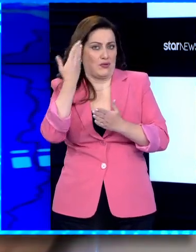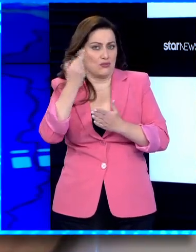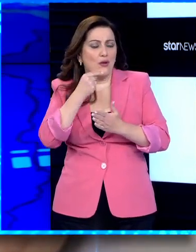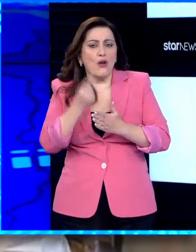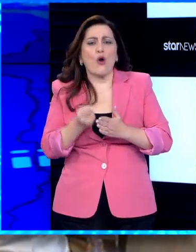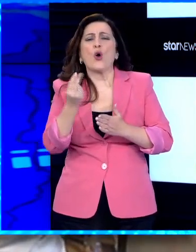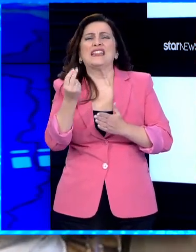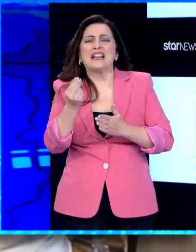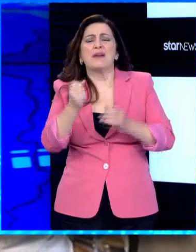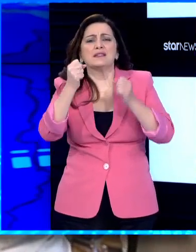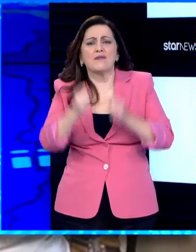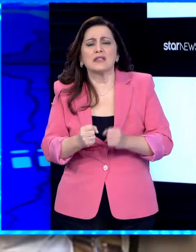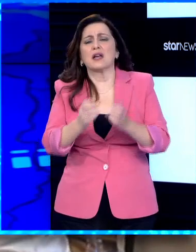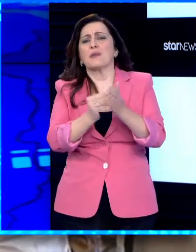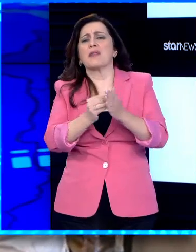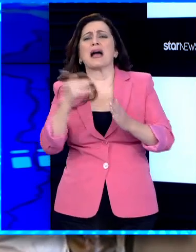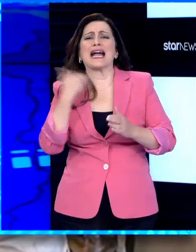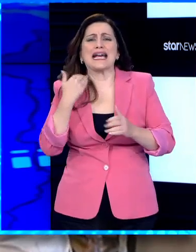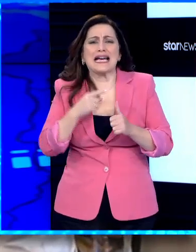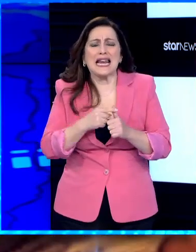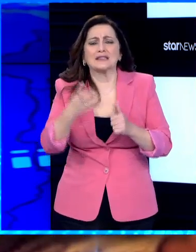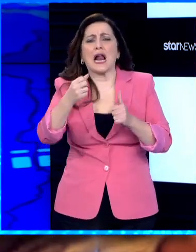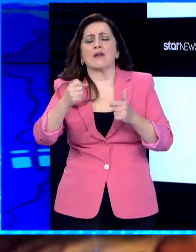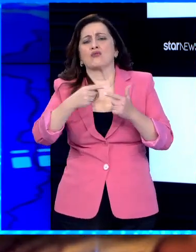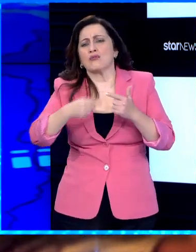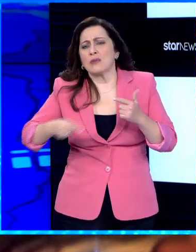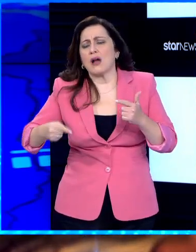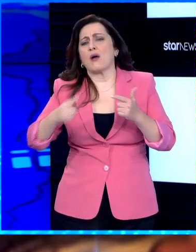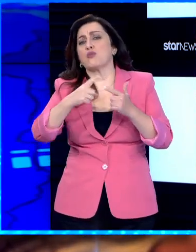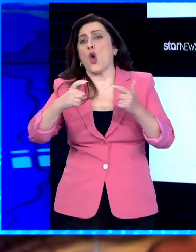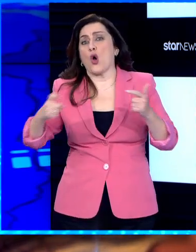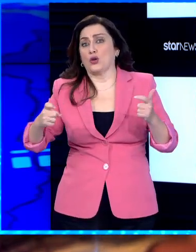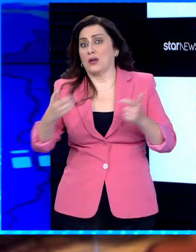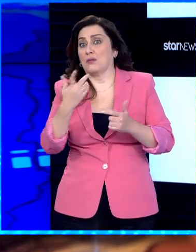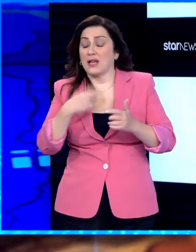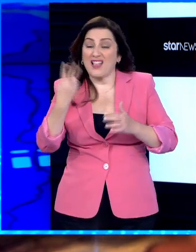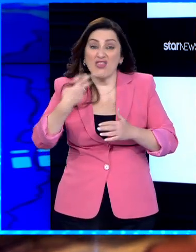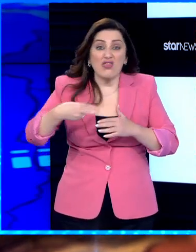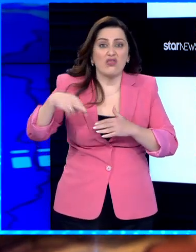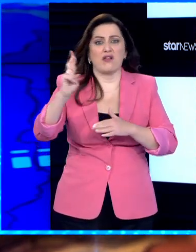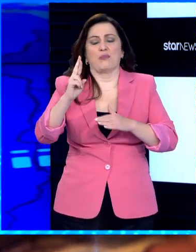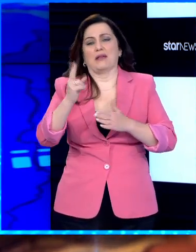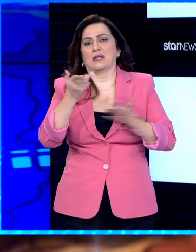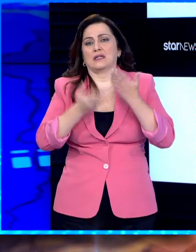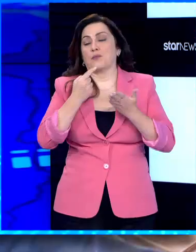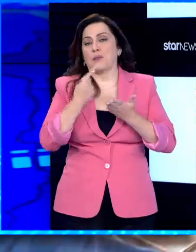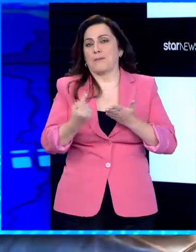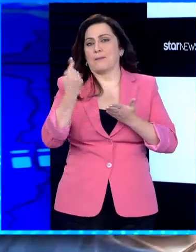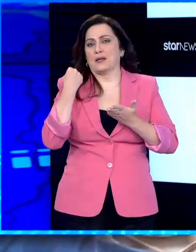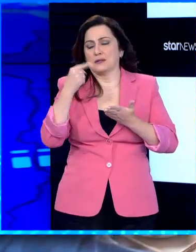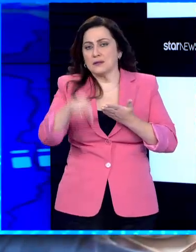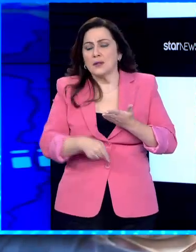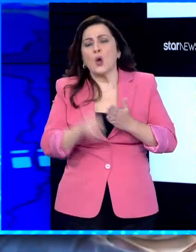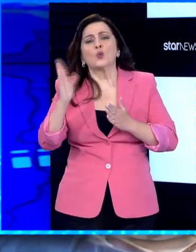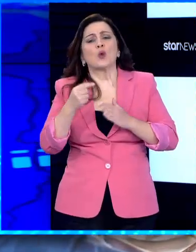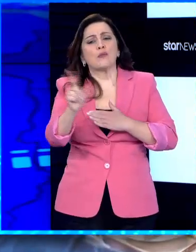αυξηθεί τιμές σε βασικά είδη, όπως είναι το κρέας, όπως είναι τα γαλακτοκομικά. Ειδικά στα γαλακτοκομικά οι τιμές έχουν διπλασιαστεί σχέση με πέρσι, αλλά τουλάχιστον